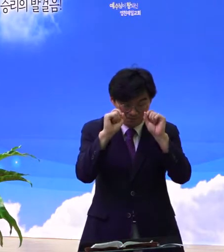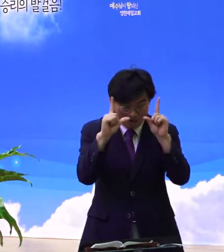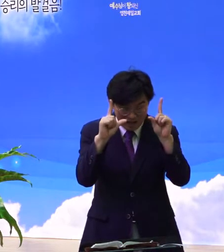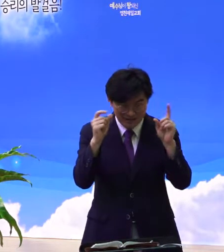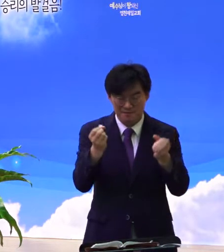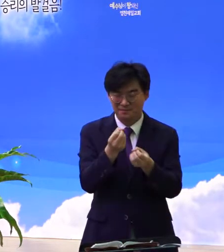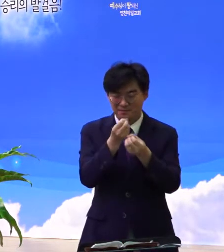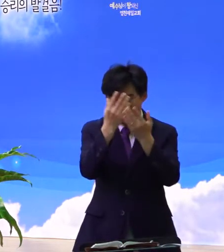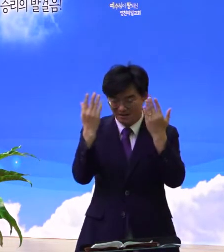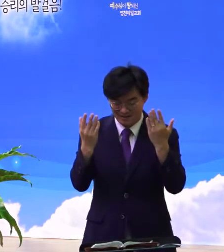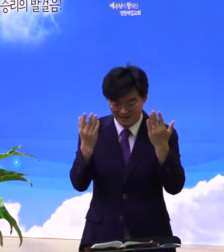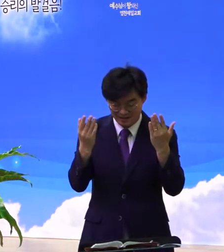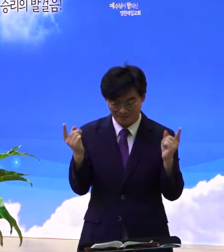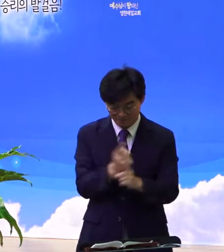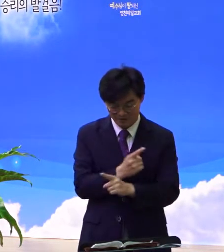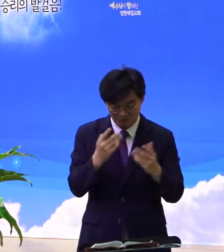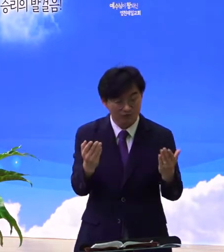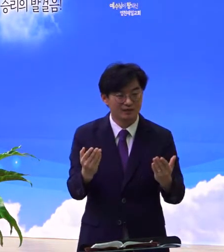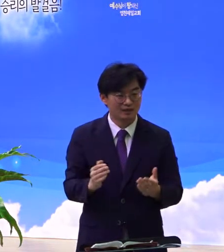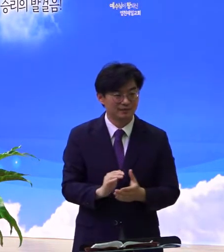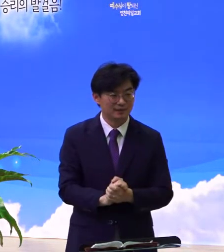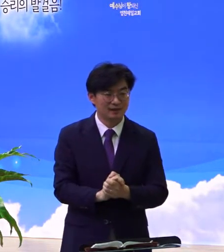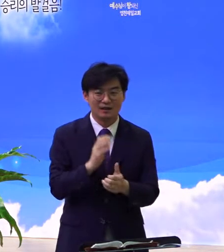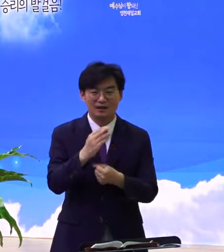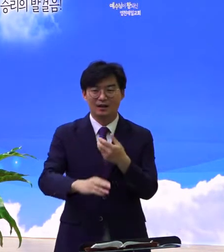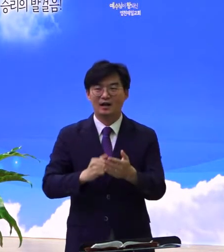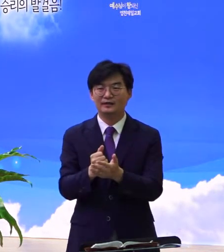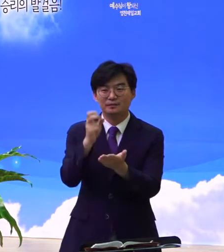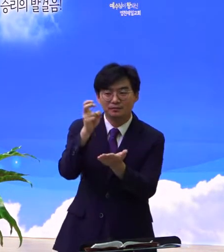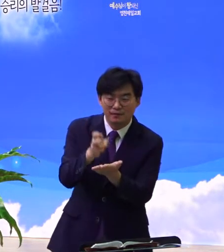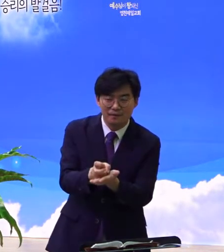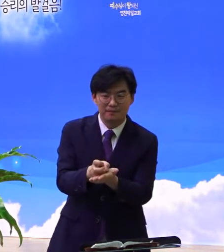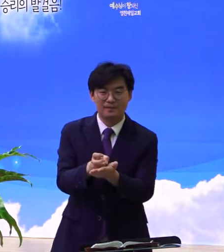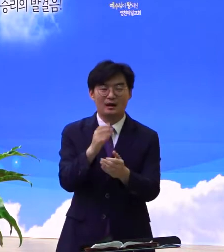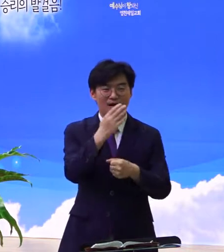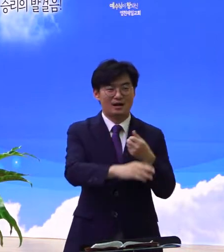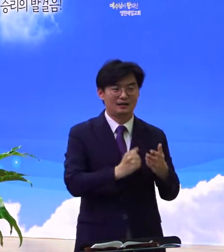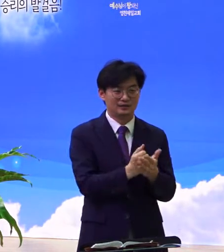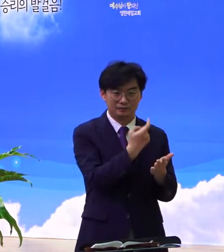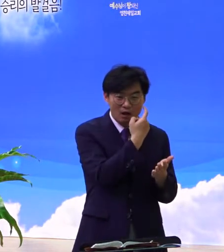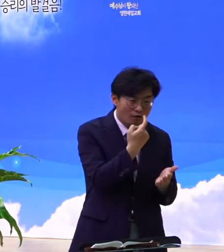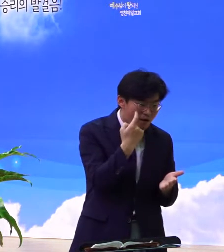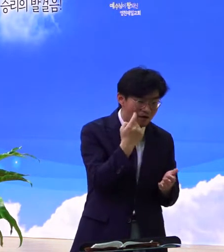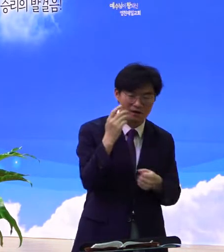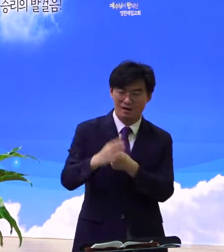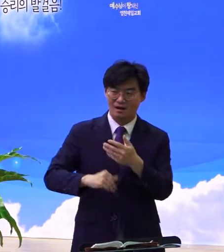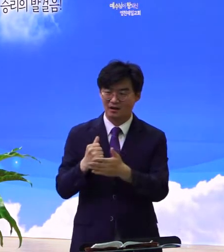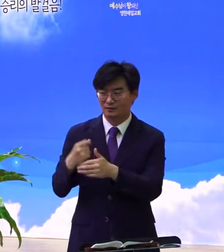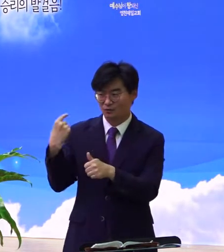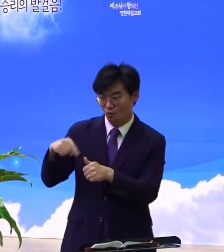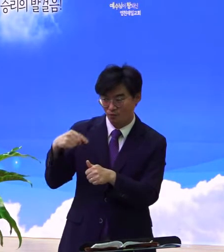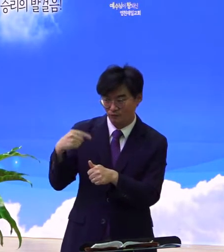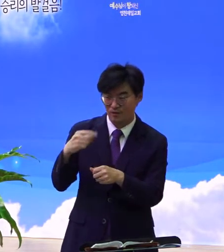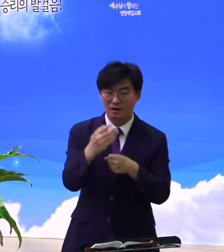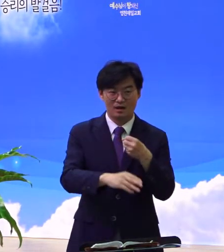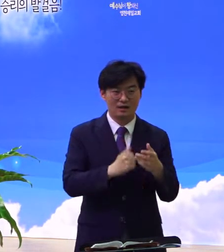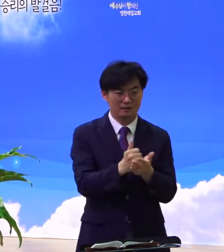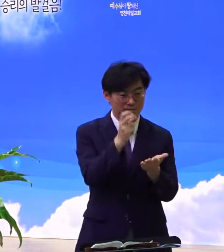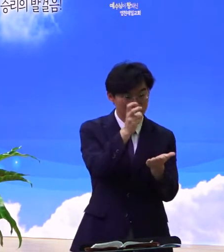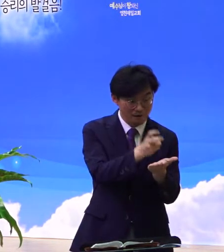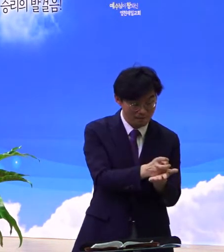하시도다. 아멘. 여호와의 율법, 여호와의 증거, 여호와의 교훈, 여호와의 계명, 이